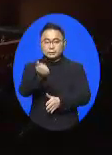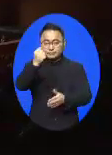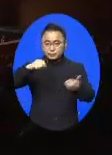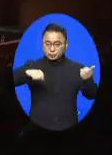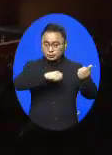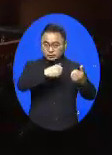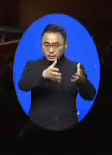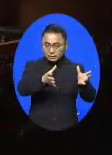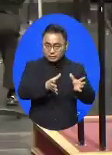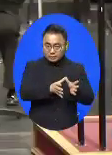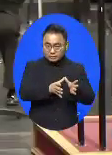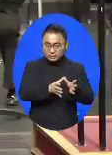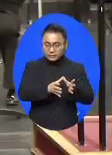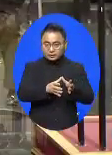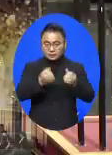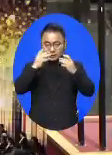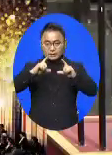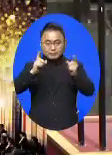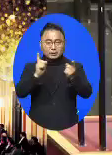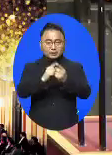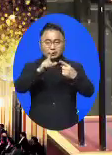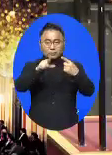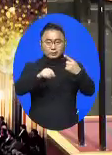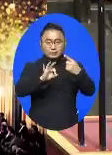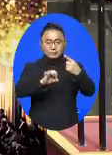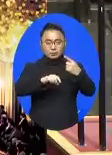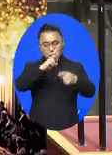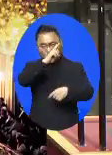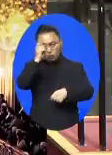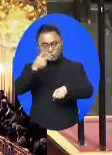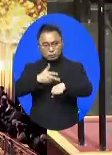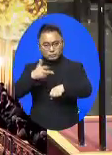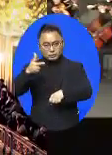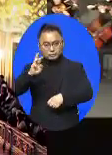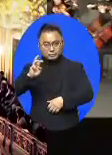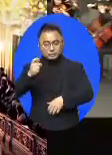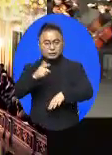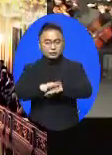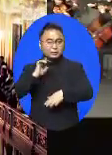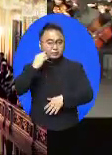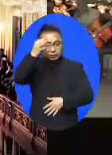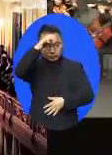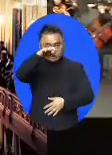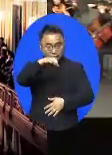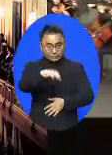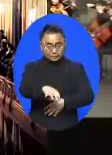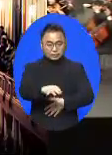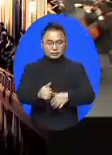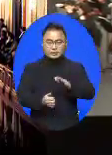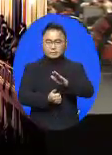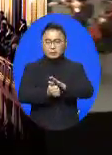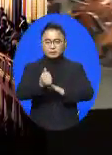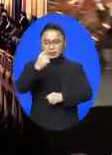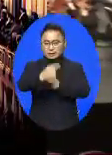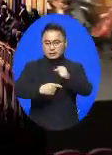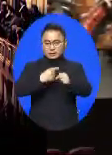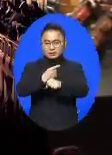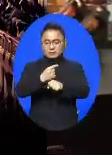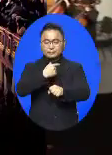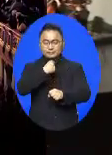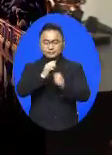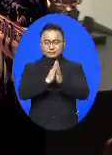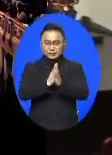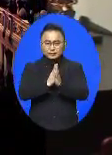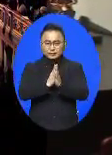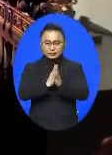대전시립교향악단이 기해년 새해를 맞아 오는 1월 10일 오후 7시 30분 대전 예술의 전당 아트홀에서 희망찬 한 해를